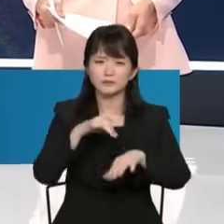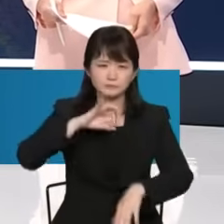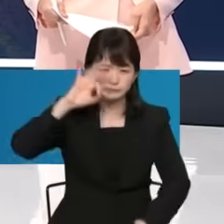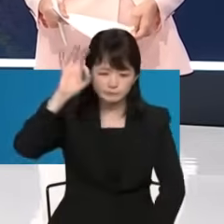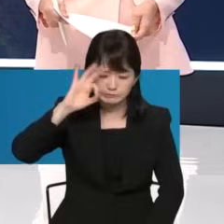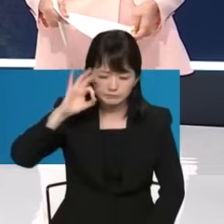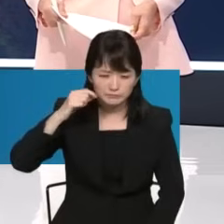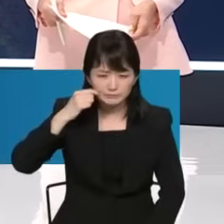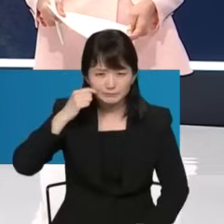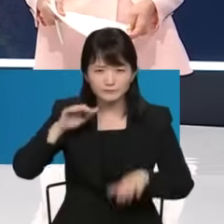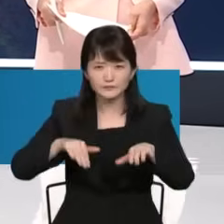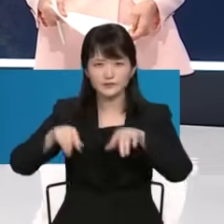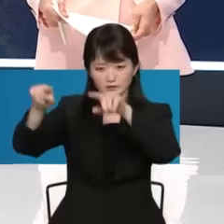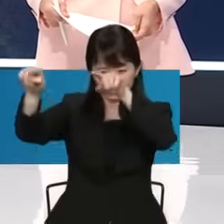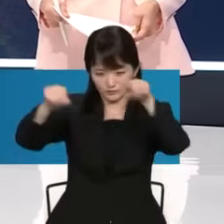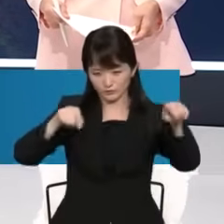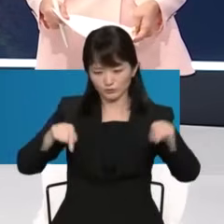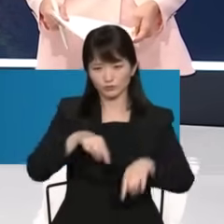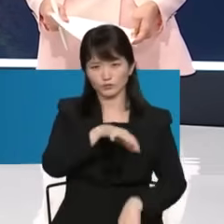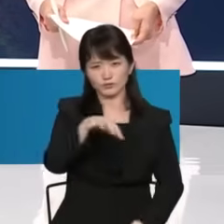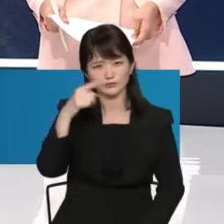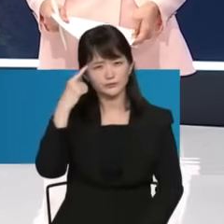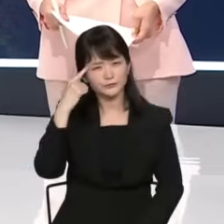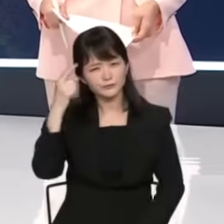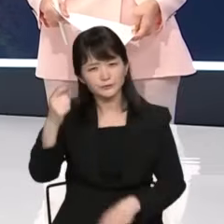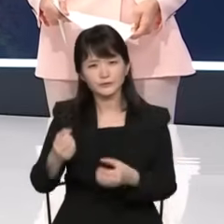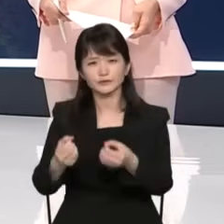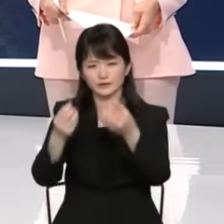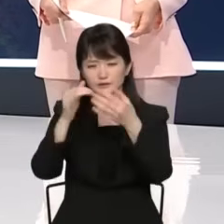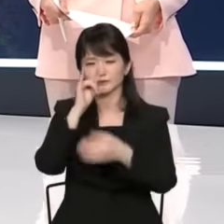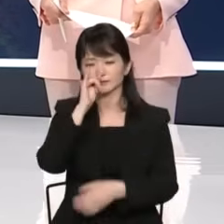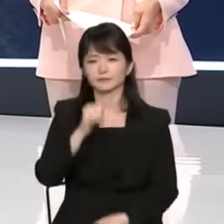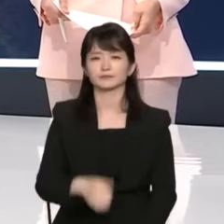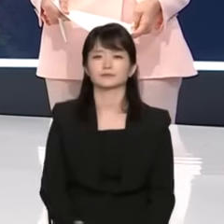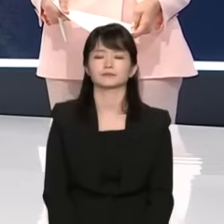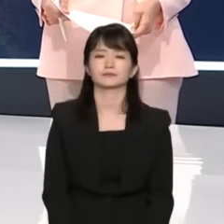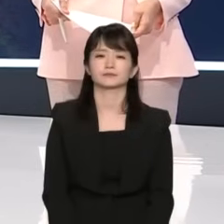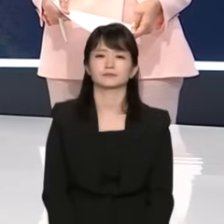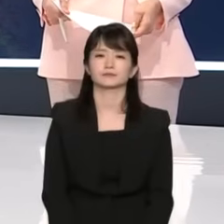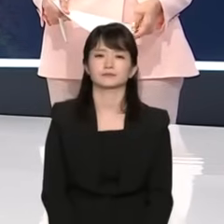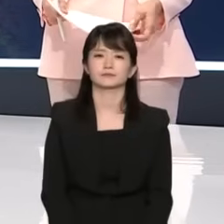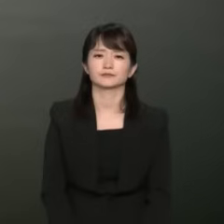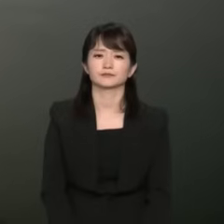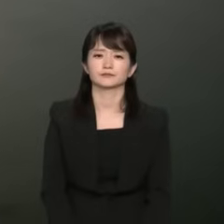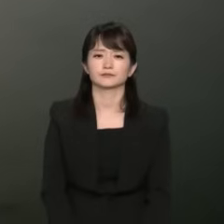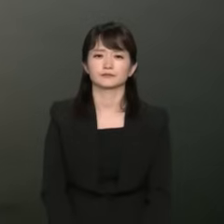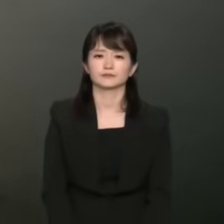못했는데요. 오늘 전국 곳곳에서 추모제가 열렸습니다. 신진 기자가 전해드립니다.